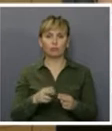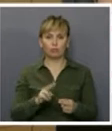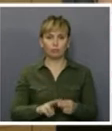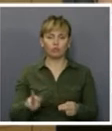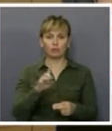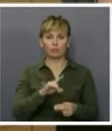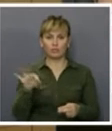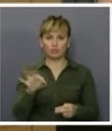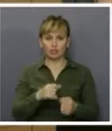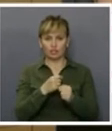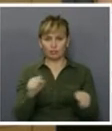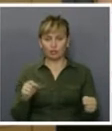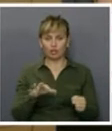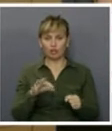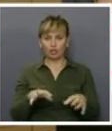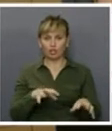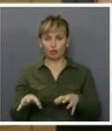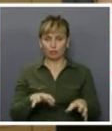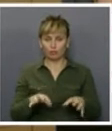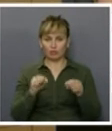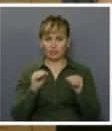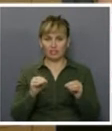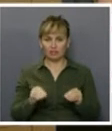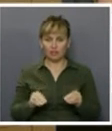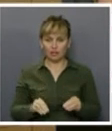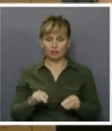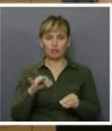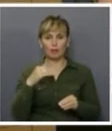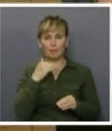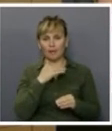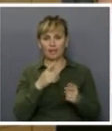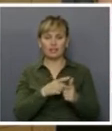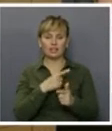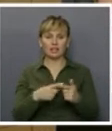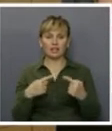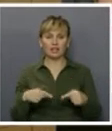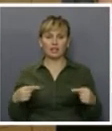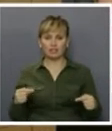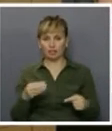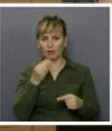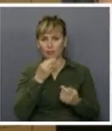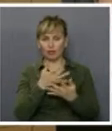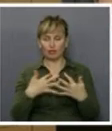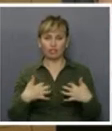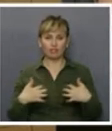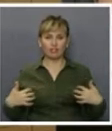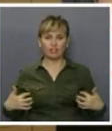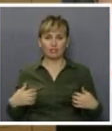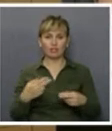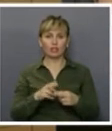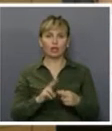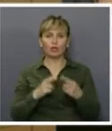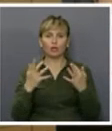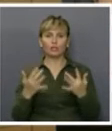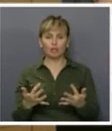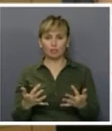же избавились от коррупционной составляющей. Мясо или какие-то те или иные продукты животноводства, которые требовали